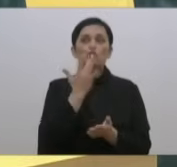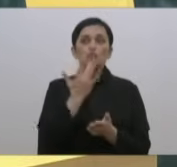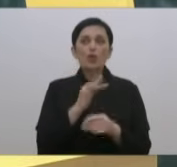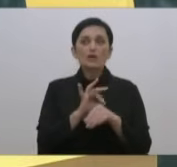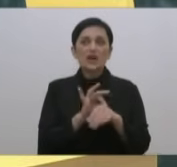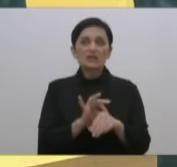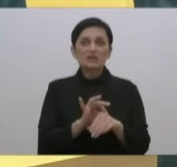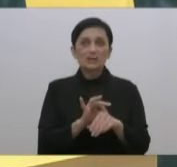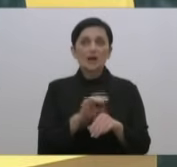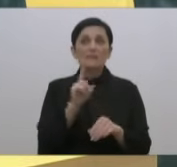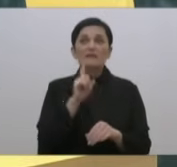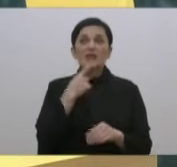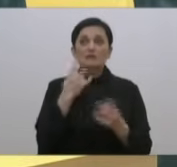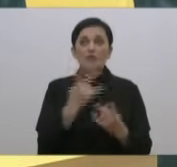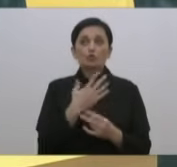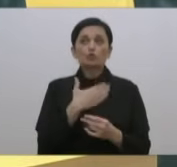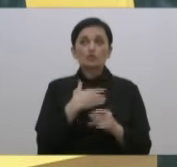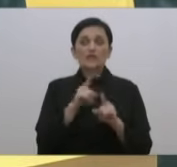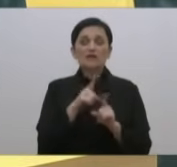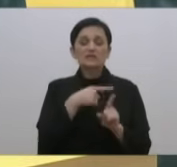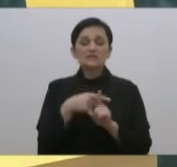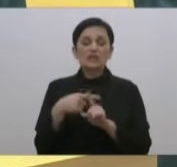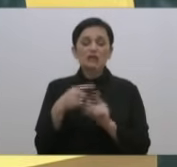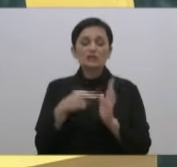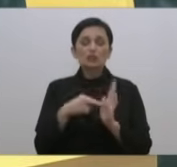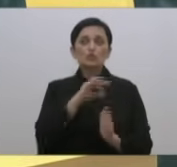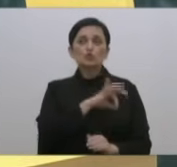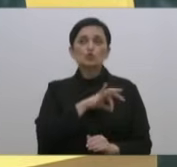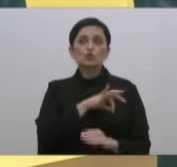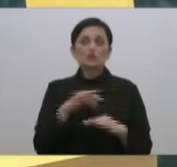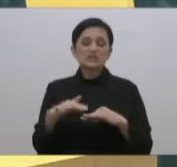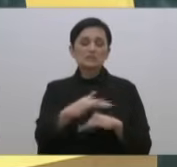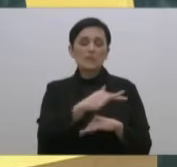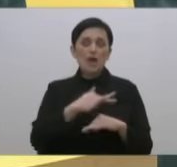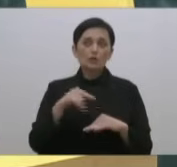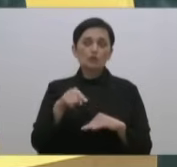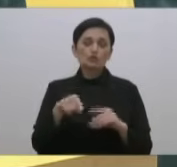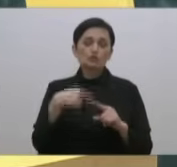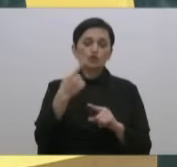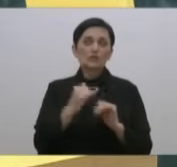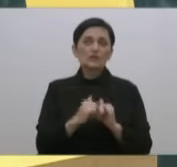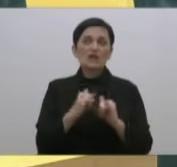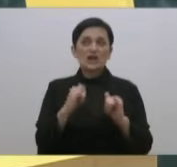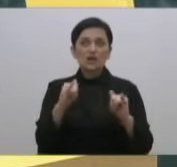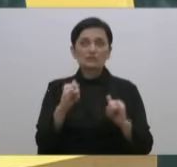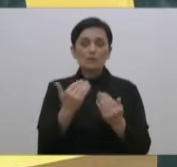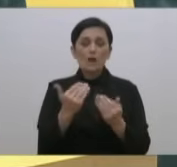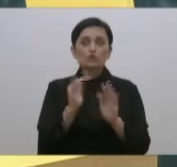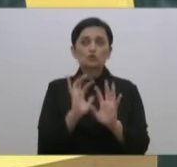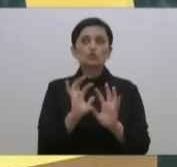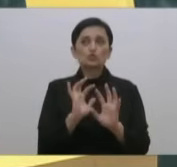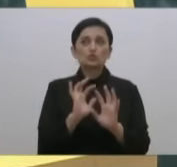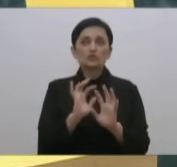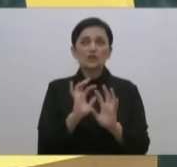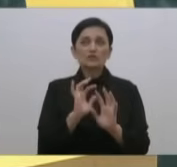პოლიტიკის გატარებას. რა თქმა უნდა, ჩვენ ასევე დადებითად ვაფასებთ იუსტიციის სფეროს შემდგომ განვითარებას და მასზე